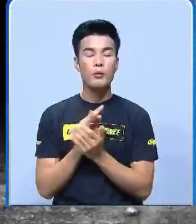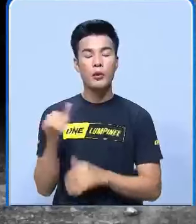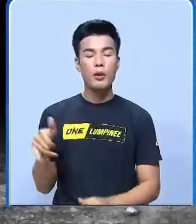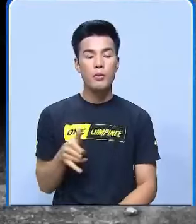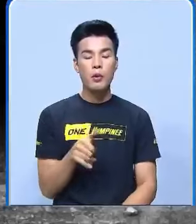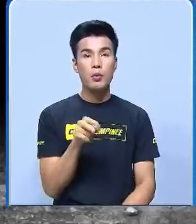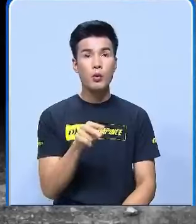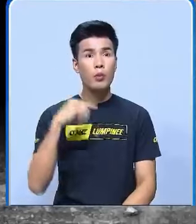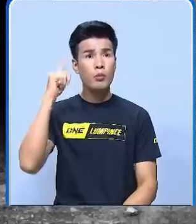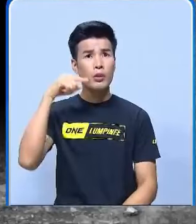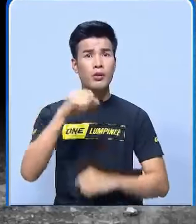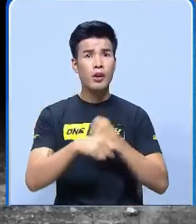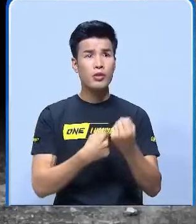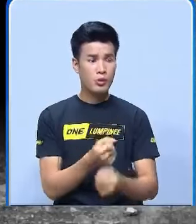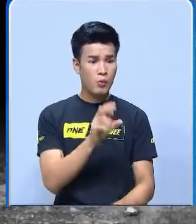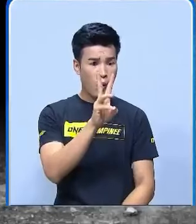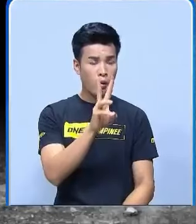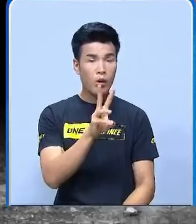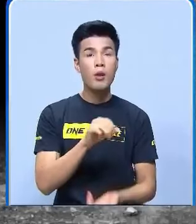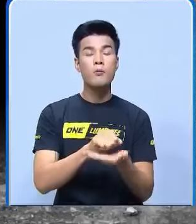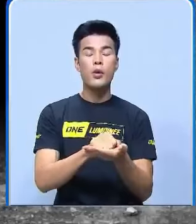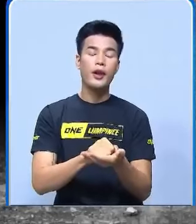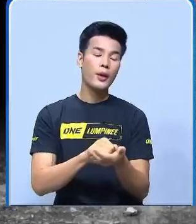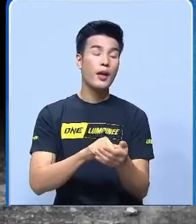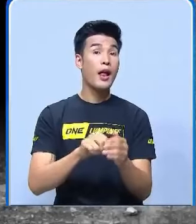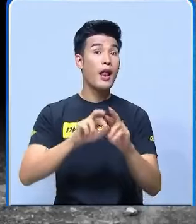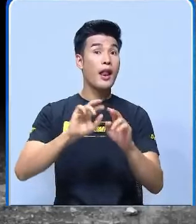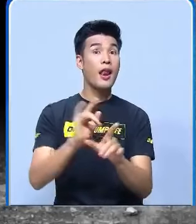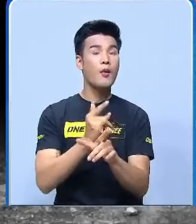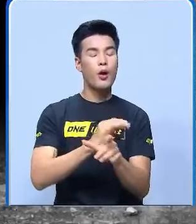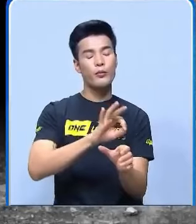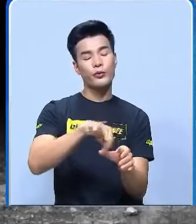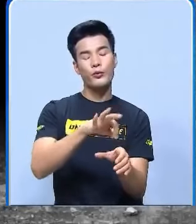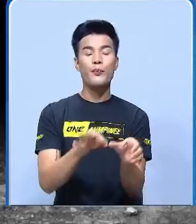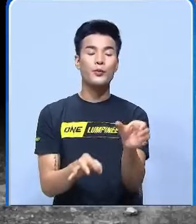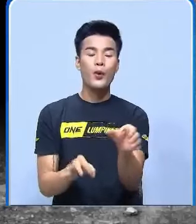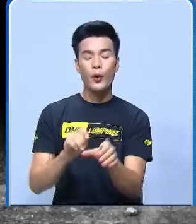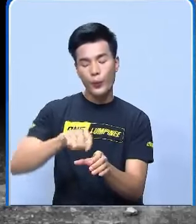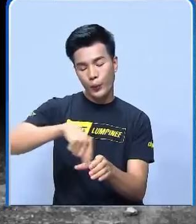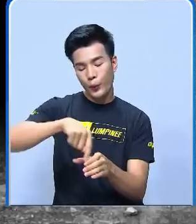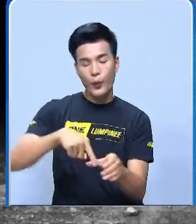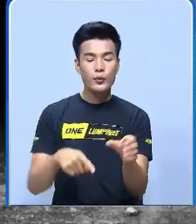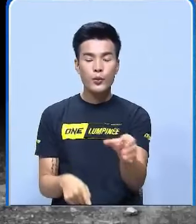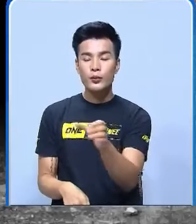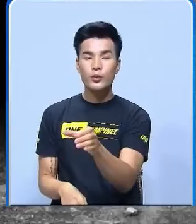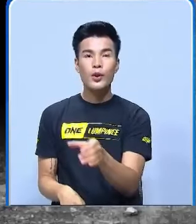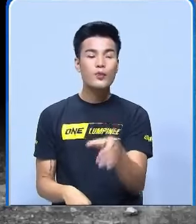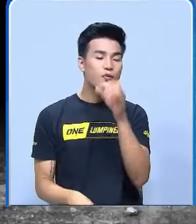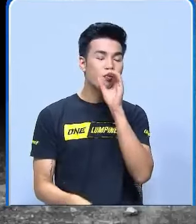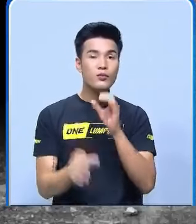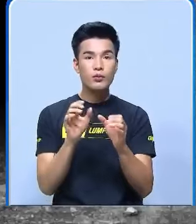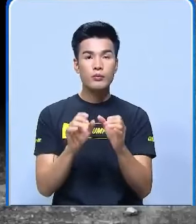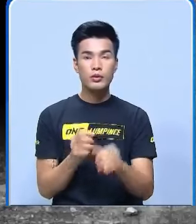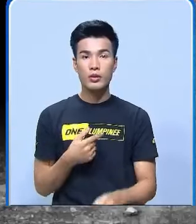บเยาวชนหญิงอายุ16ปีเข้ามาบริการชงเหล้าภายในห้องนะคะผู้ชมดื่มกินพูดคุยทั่วไปก็เลยลองถาม